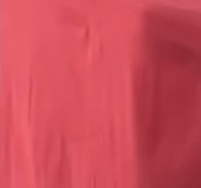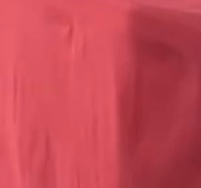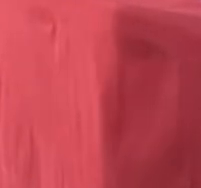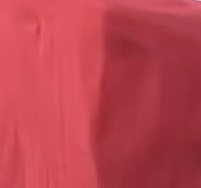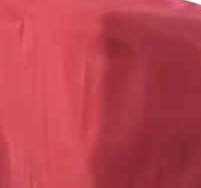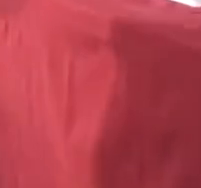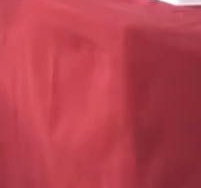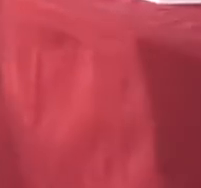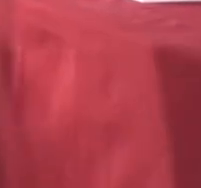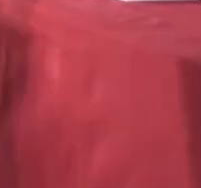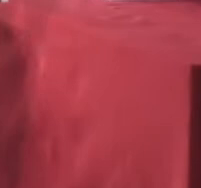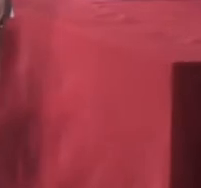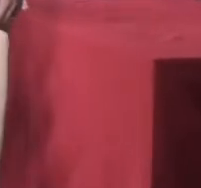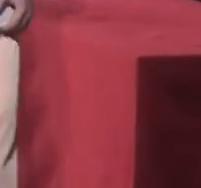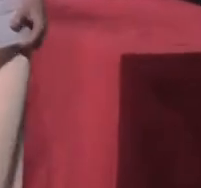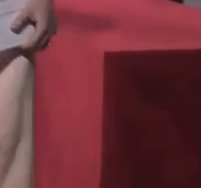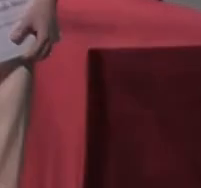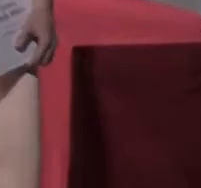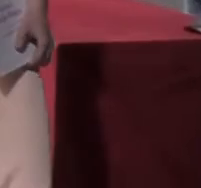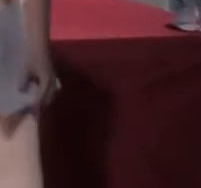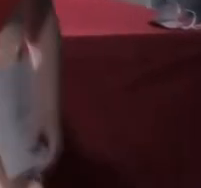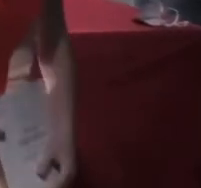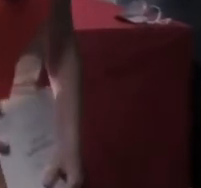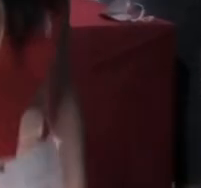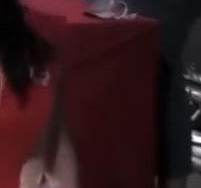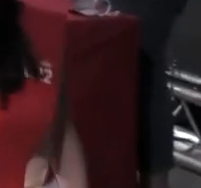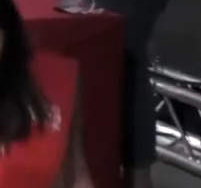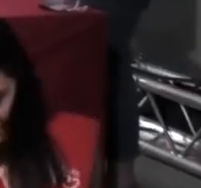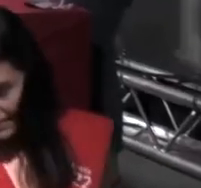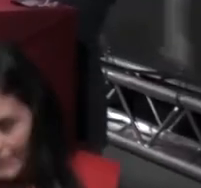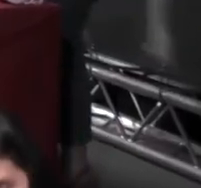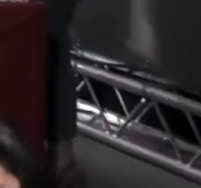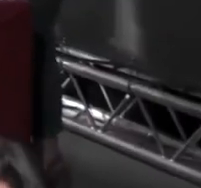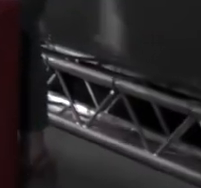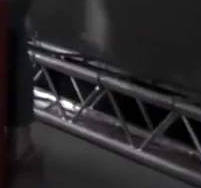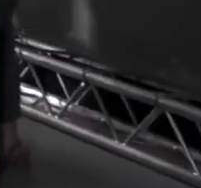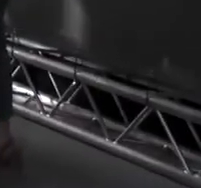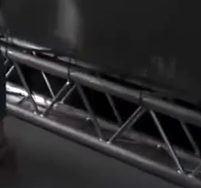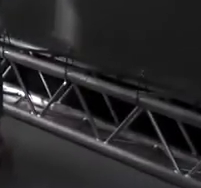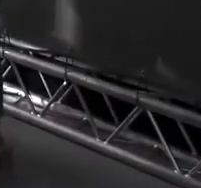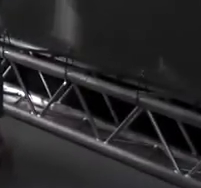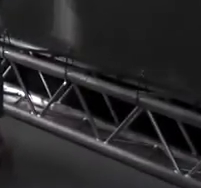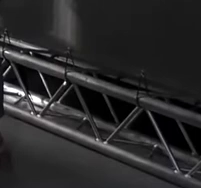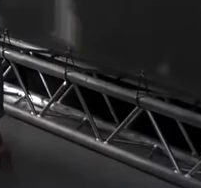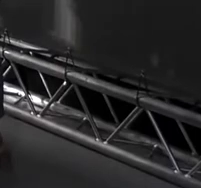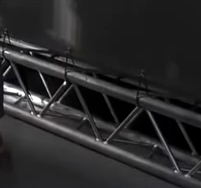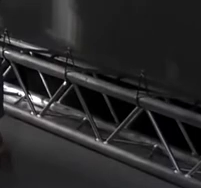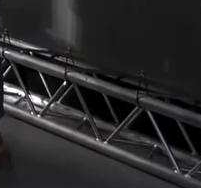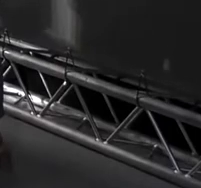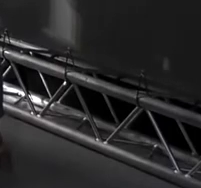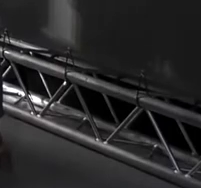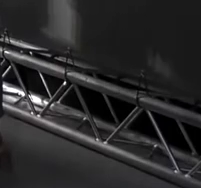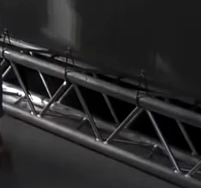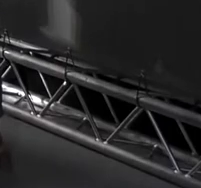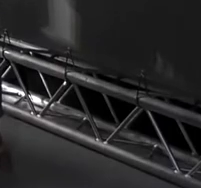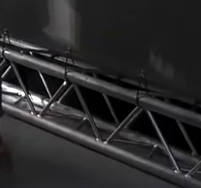Barrero Aizpuru, Marta Beltrán Novo, Celia Bernal Iglesias,